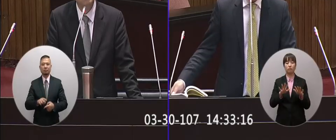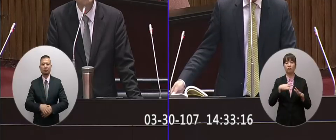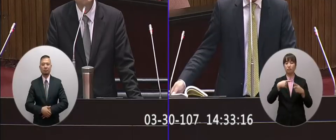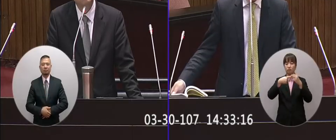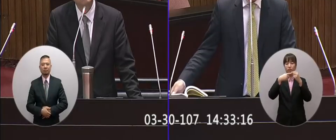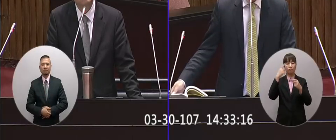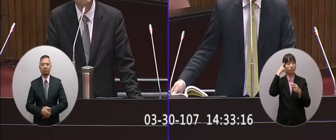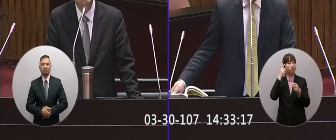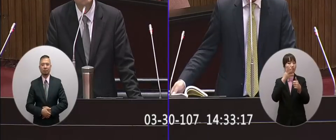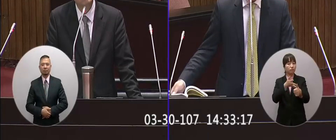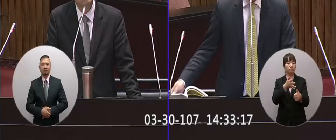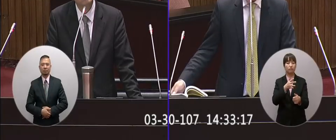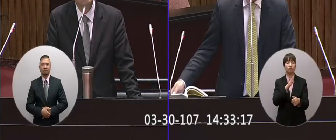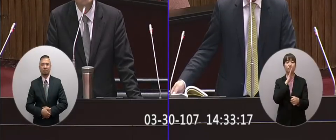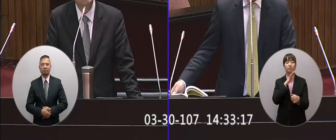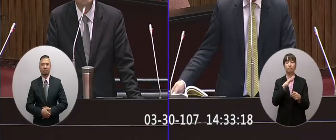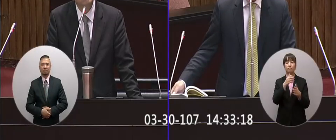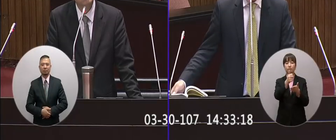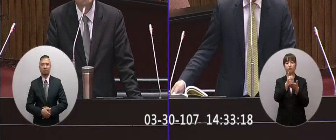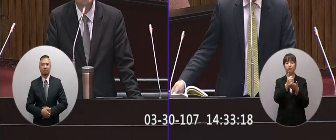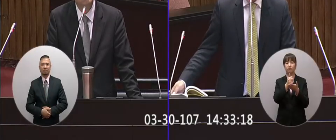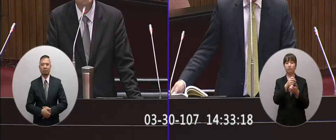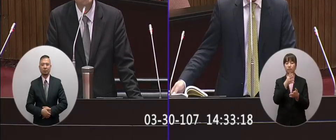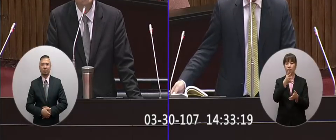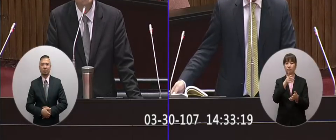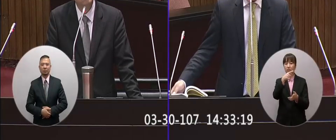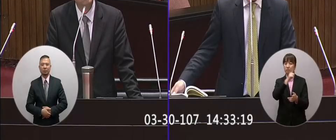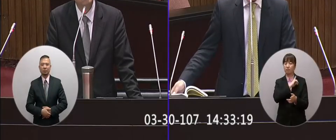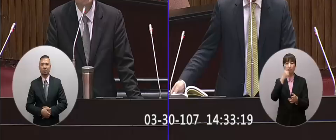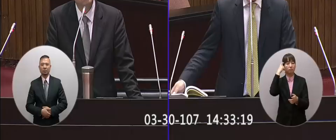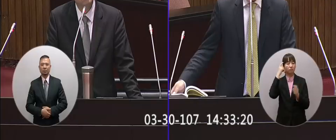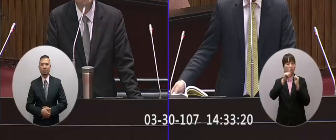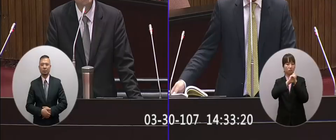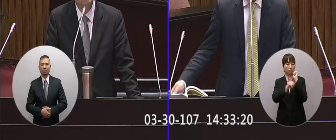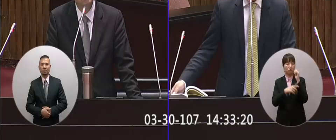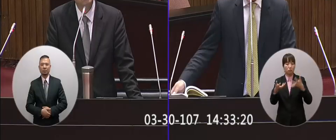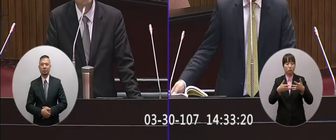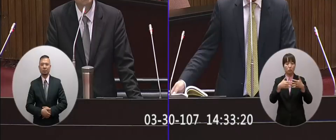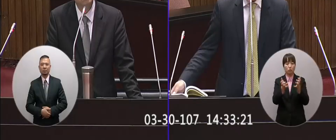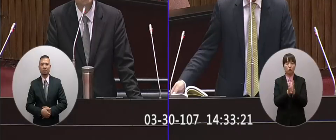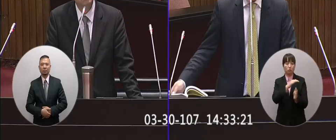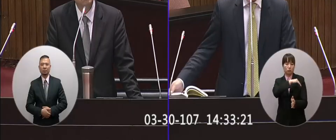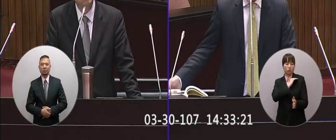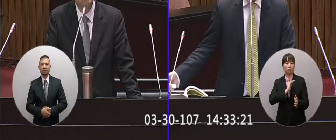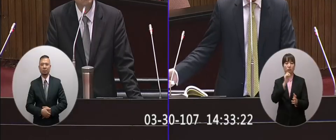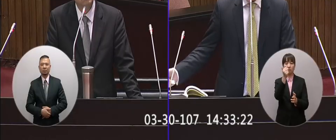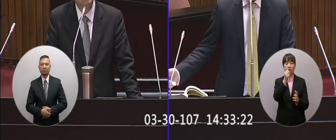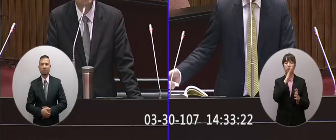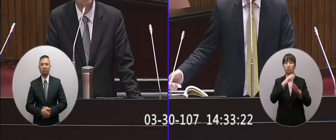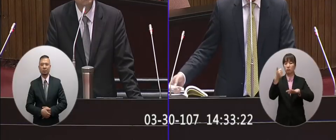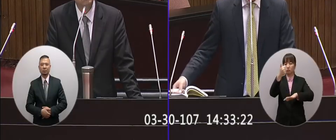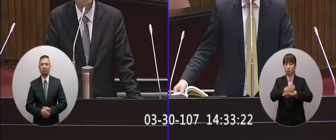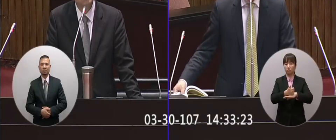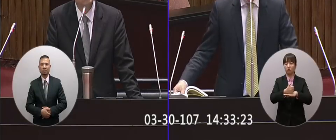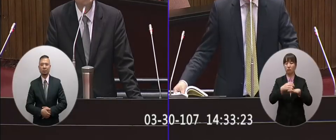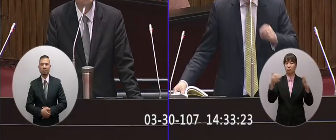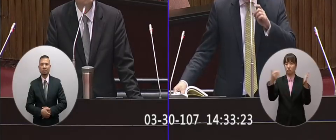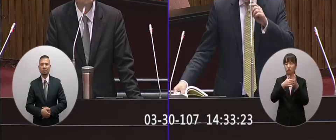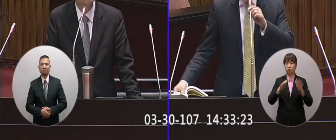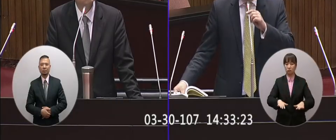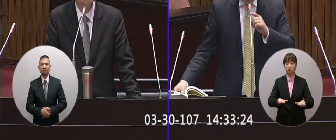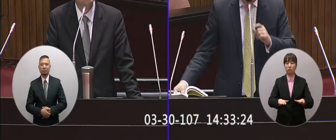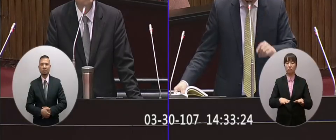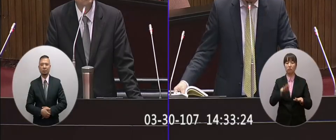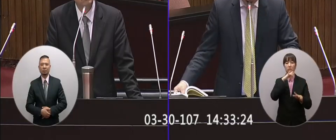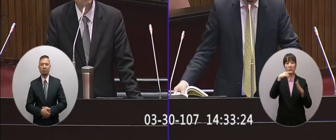第一个最直接的问题啊，是，请问赖院长，您认为法务部部长邱泰山就任以来到目前为